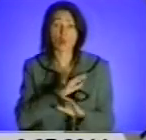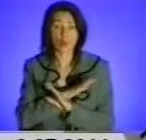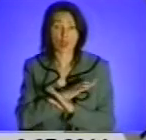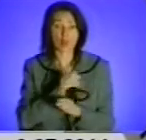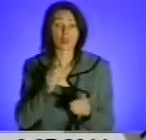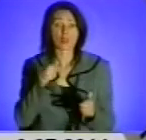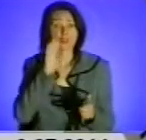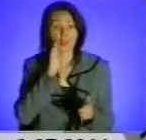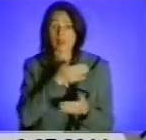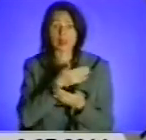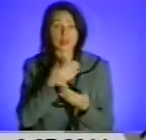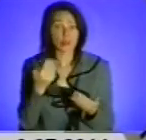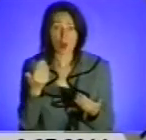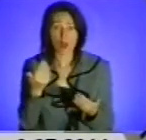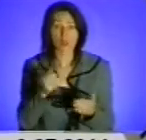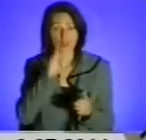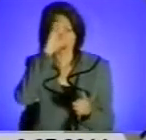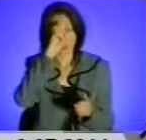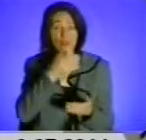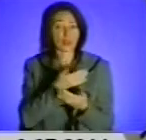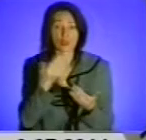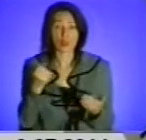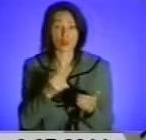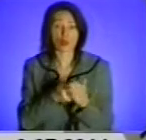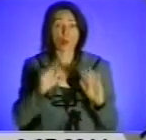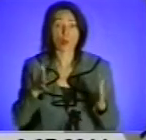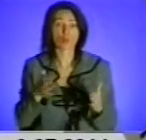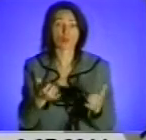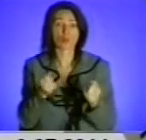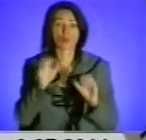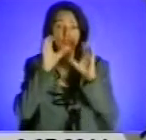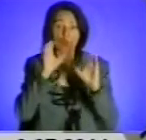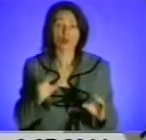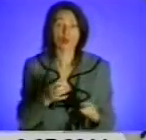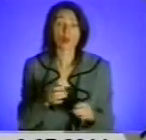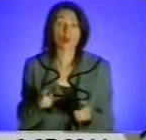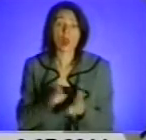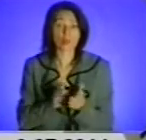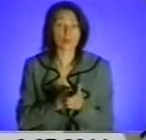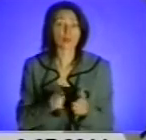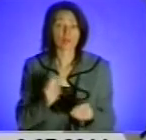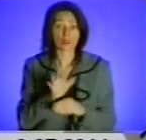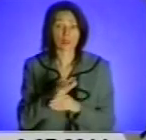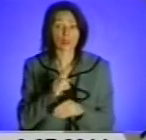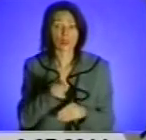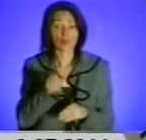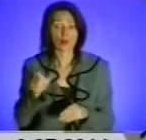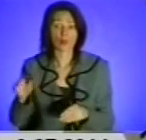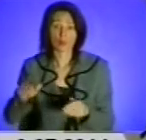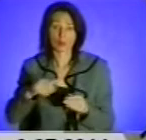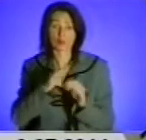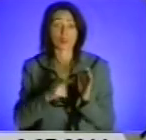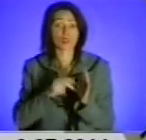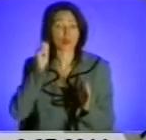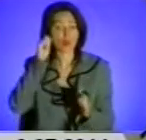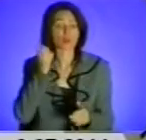отримання закону забезпечення цих дітей після 18. І коли дитина, вже не дитина, вже людина, яка входить в доросле